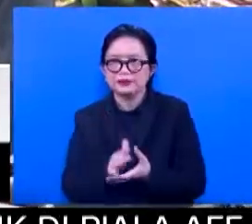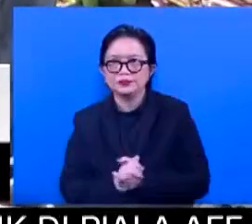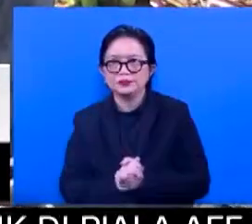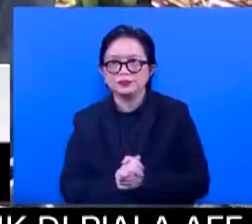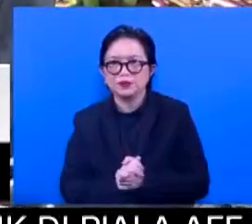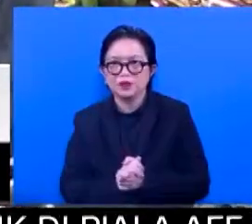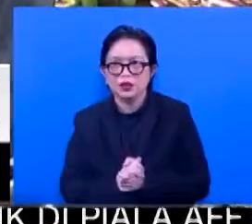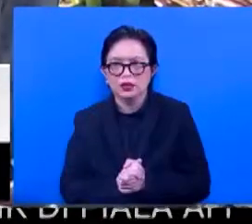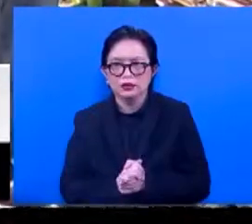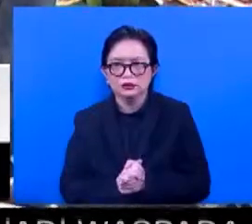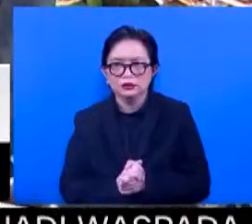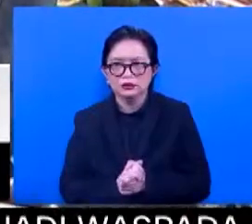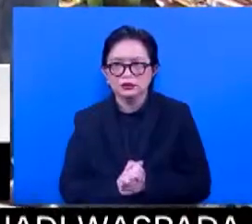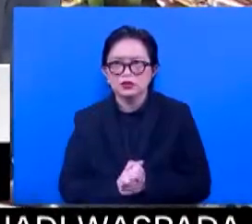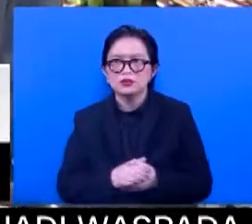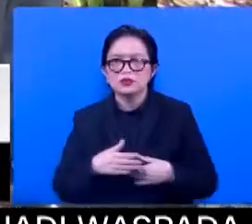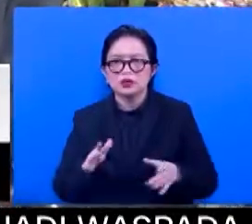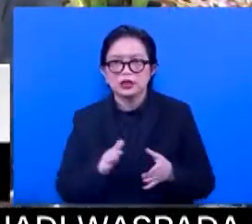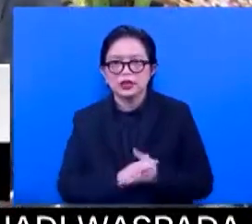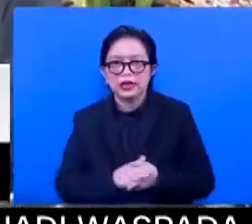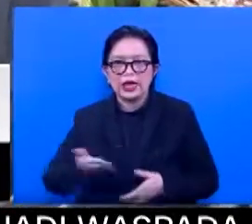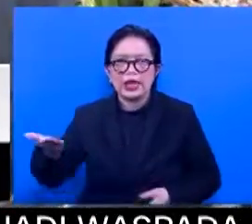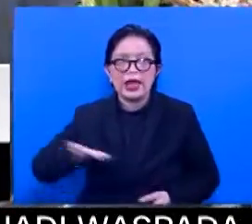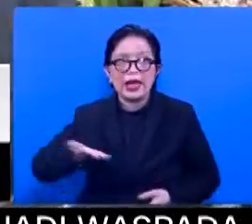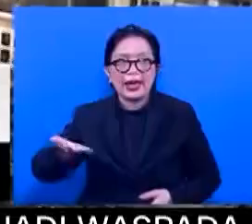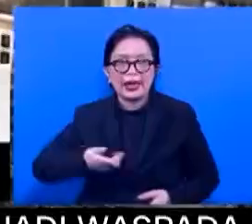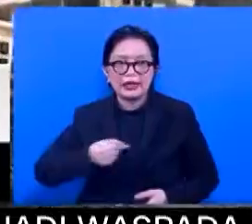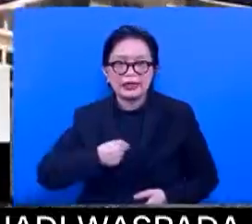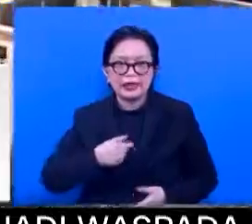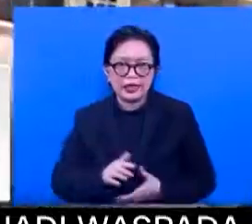komplain. Jadi kita itu kena komplain sama langganan kalau nggak dipilihin.